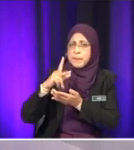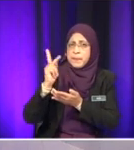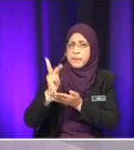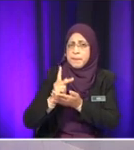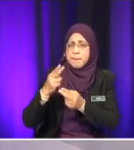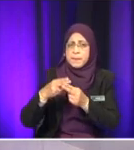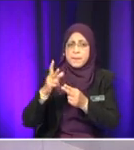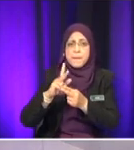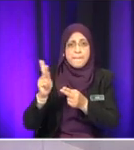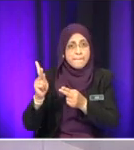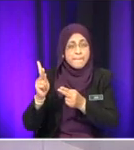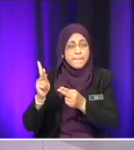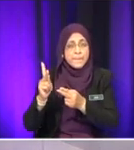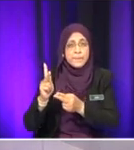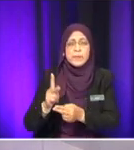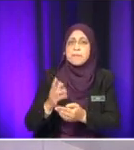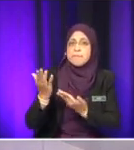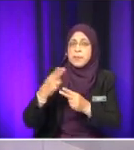dipanggil really